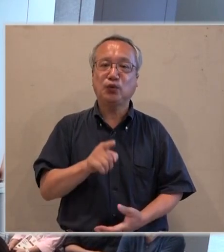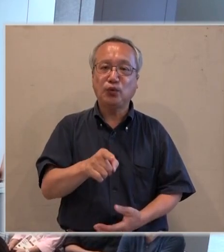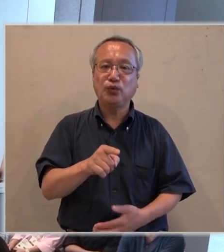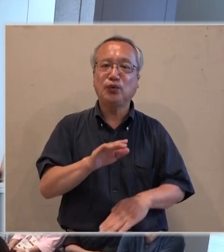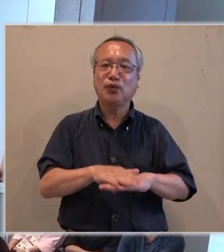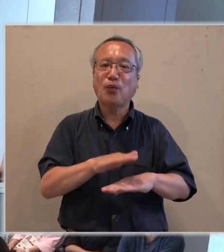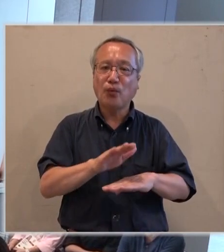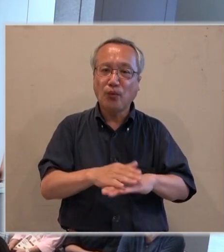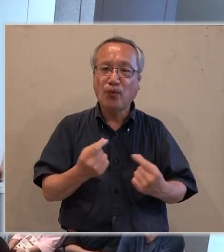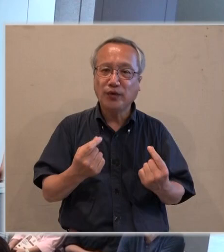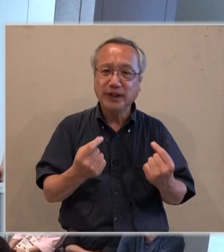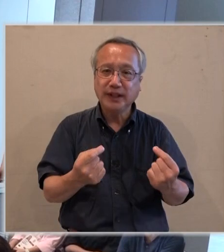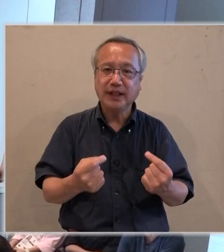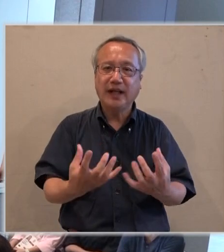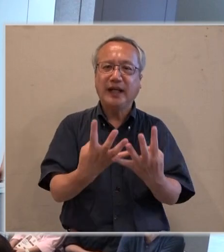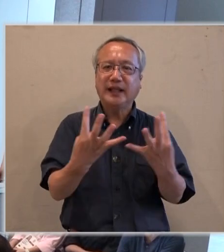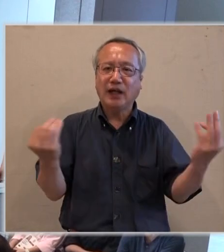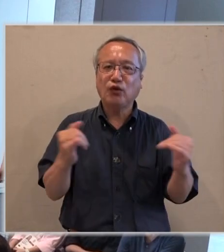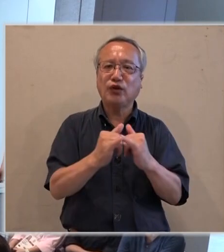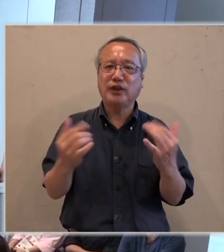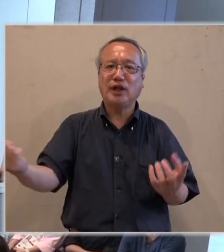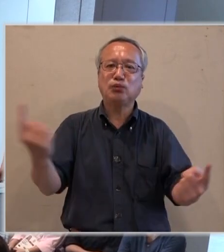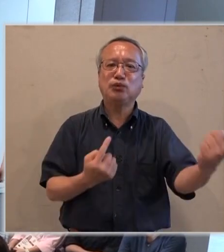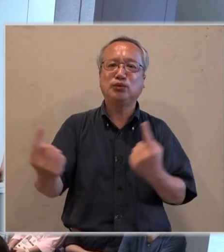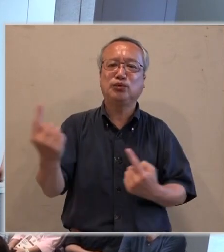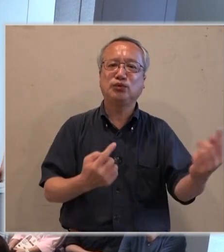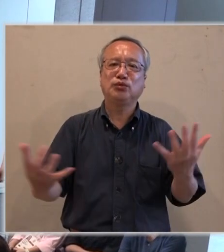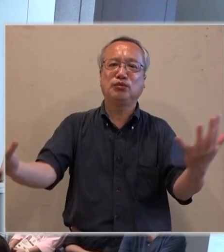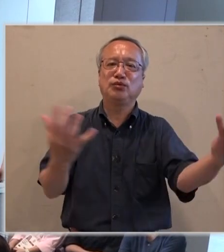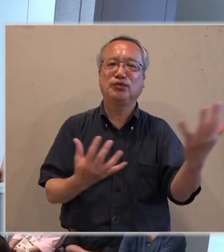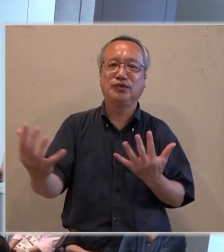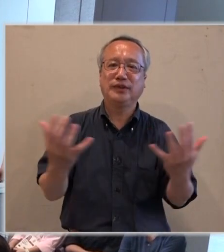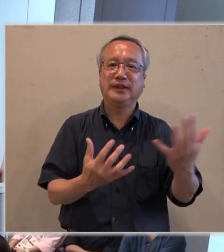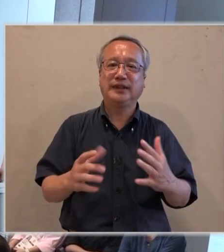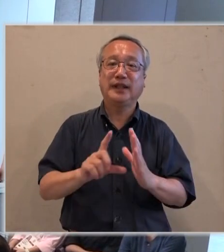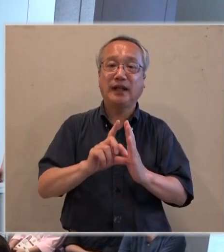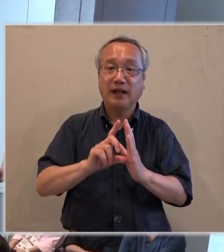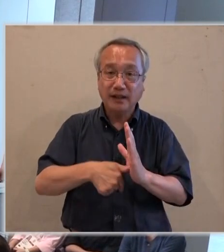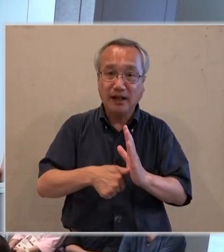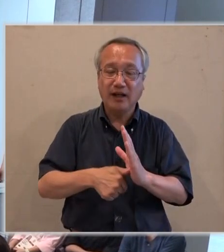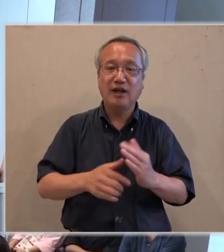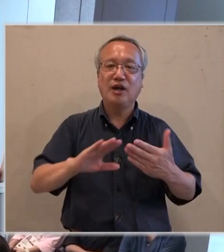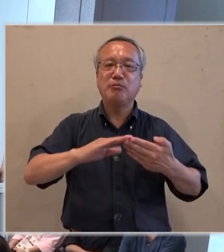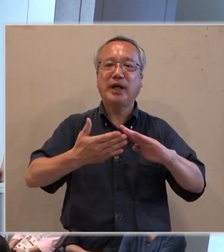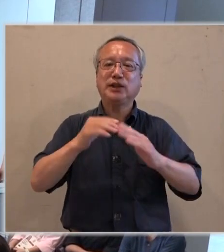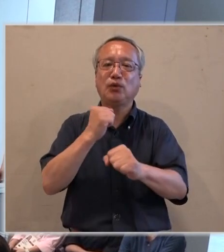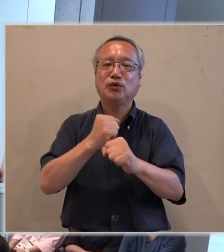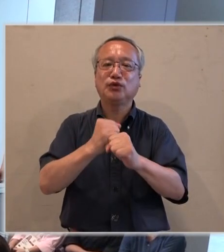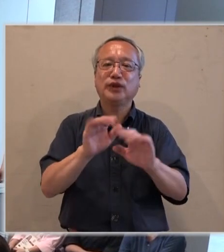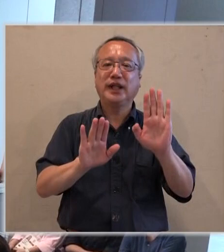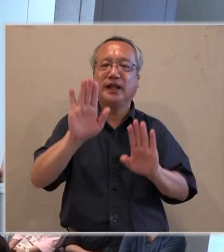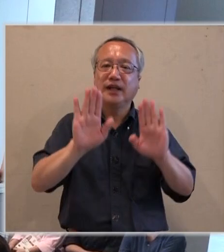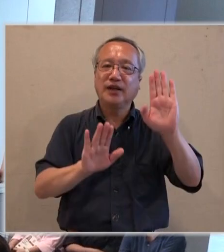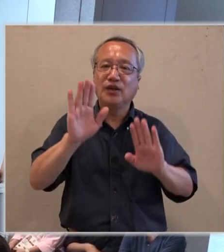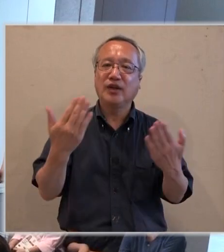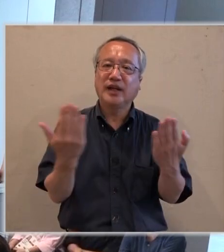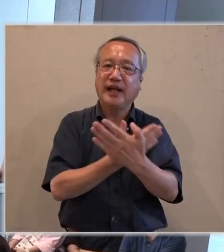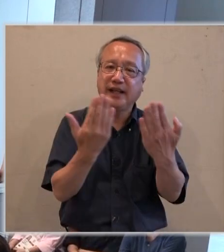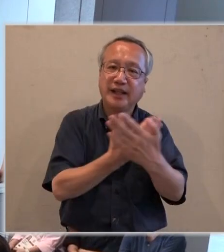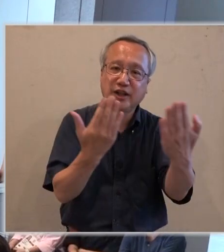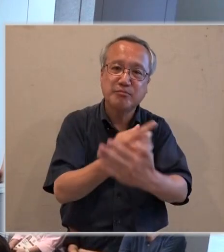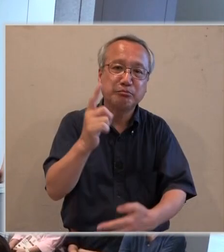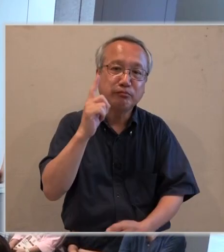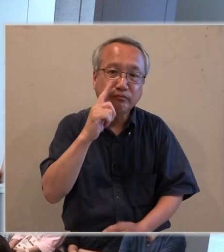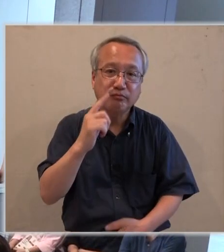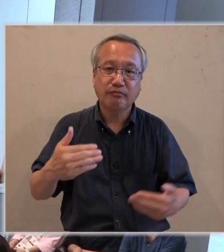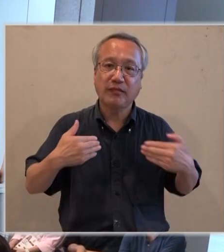うにそんなたくさんの人が来る時期だったら町の作りちょっと変えてみようかとか、そういう、まあ、やらないと誰